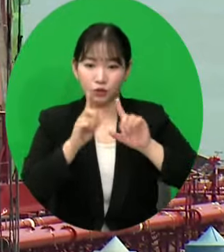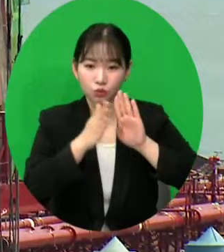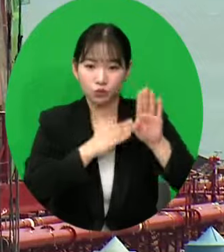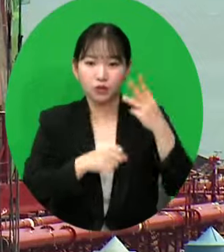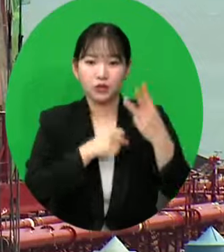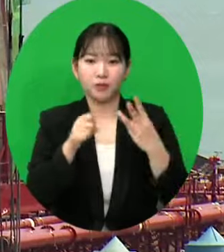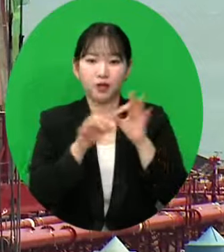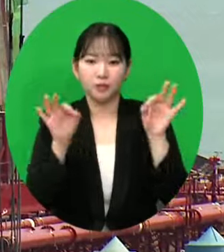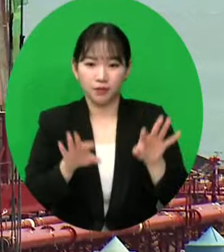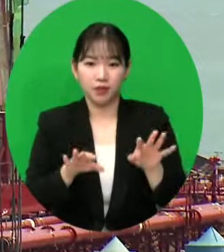3년 만에 선고합니다